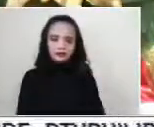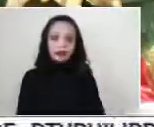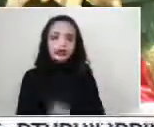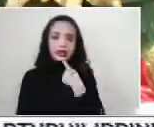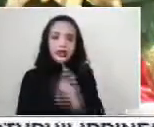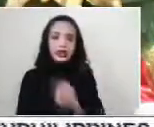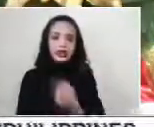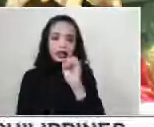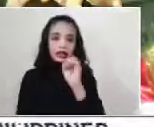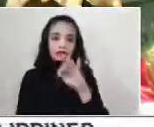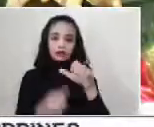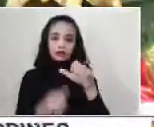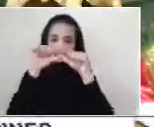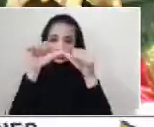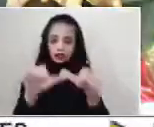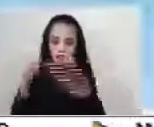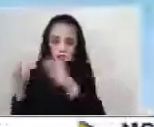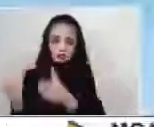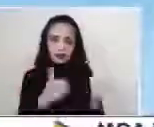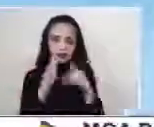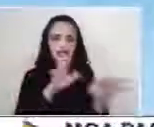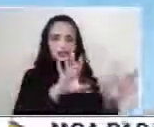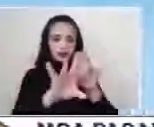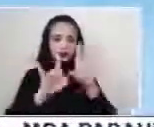natin dito sa Talk Biz.